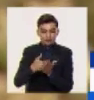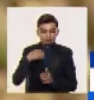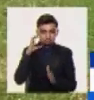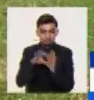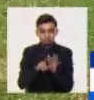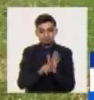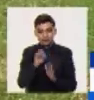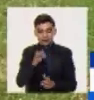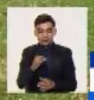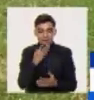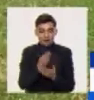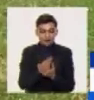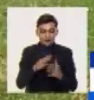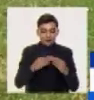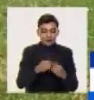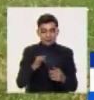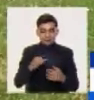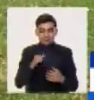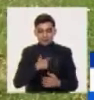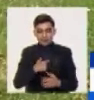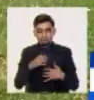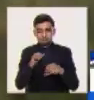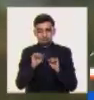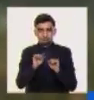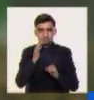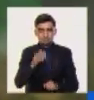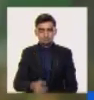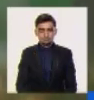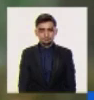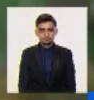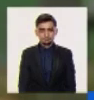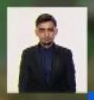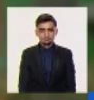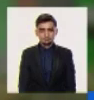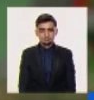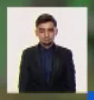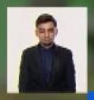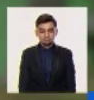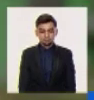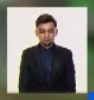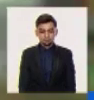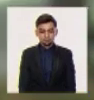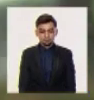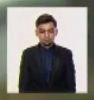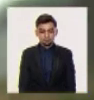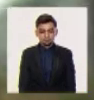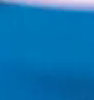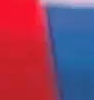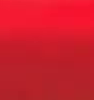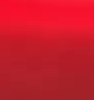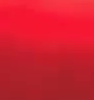будет беречь себя и семью от повторного заражения. Нургали Карабаев, Влад Шишко, Информбюро,